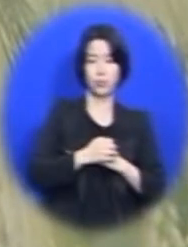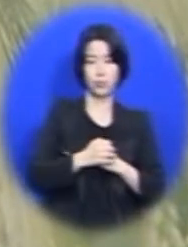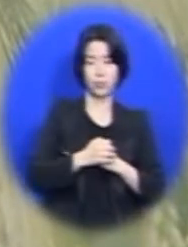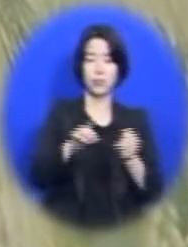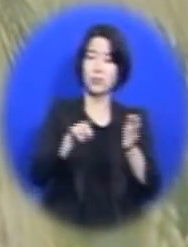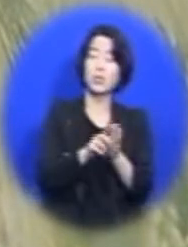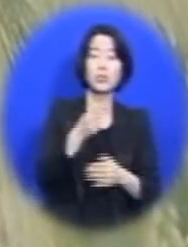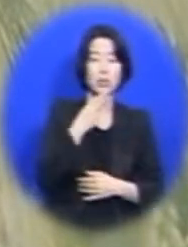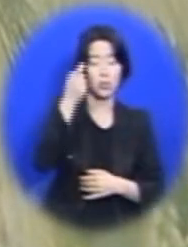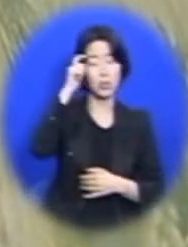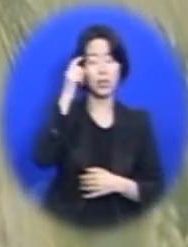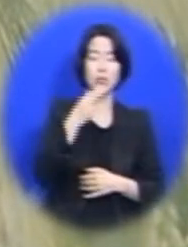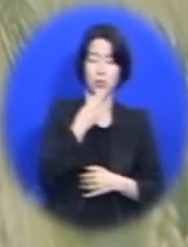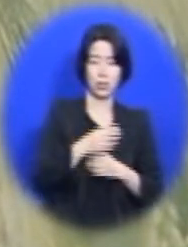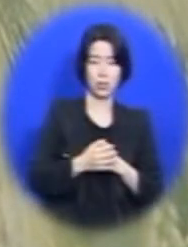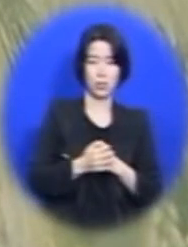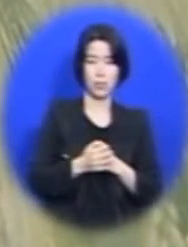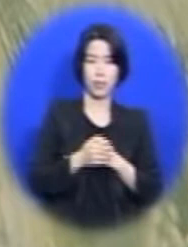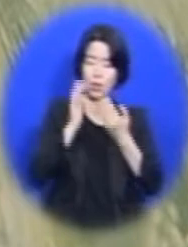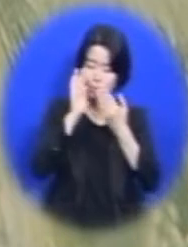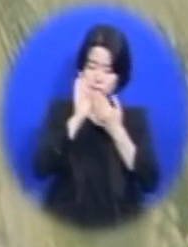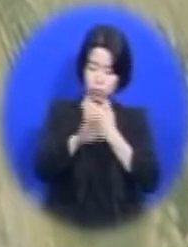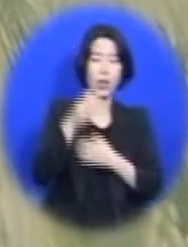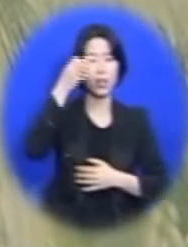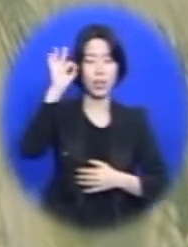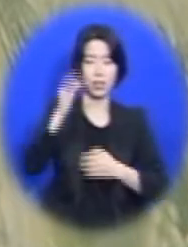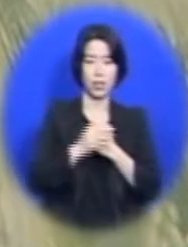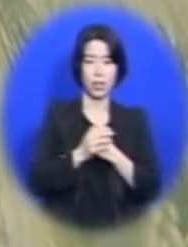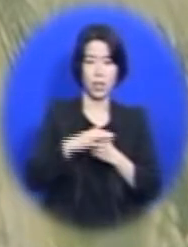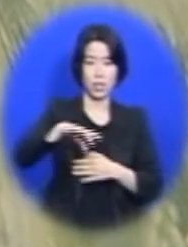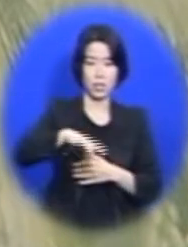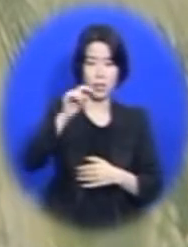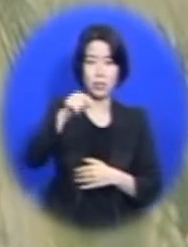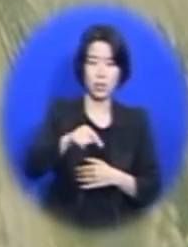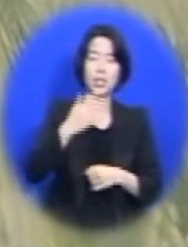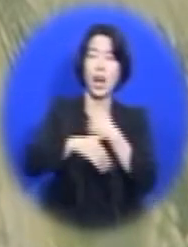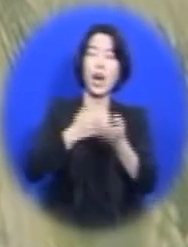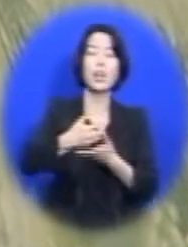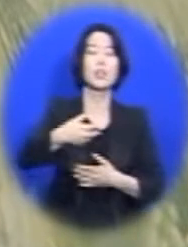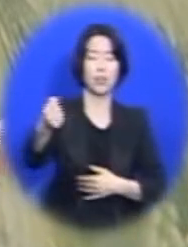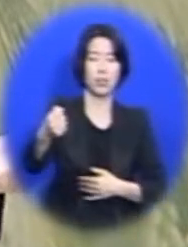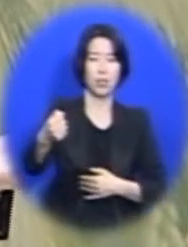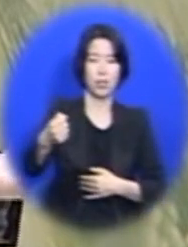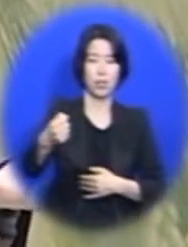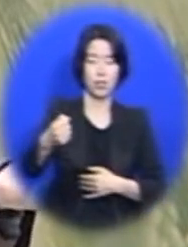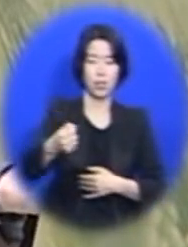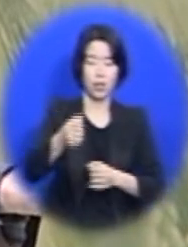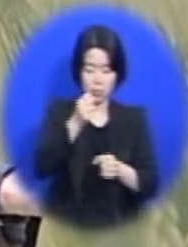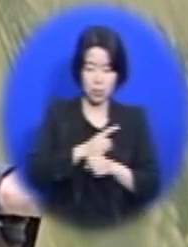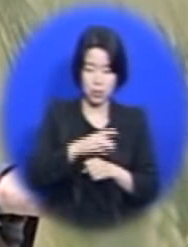믿음도 없었지요. 의식도 없었어요. 나중에 가서 깨달았어요. 첫 것은 하나님의 것이지. 벌써 첫 것을